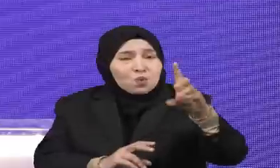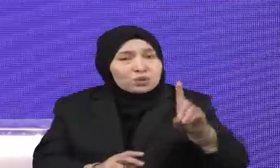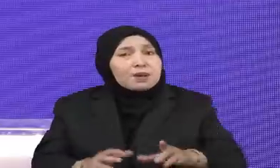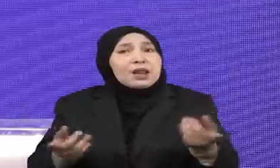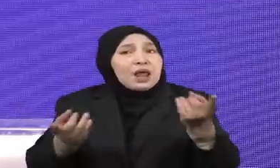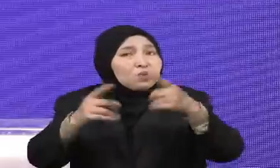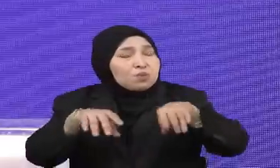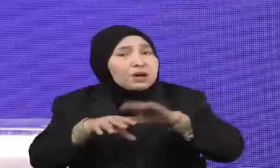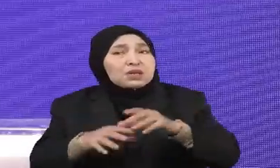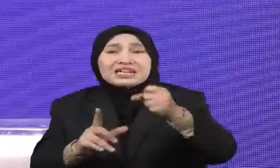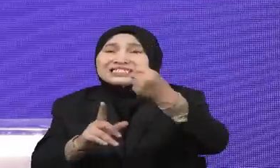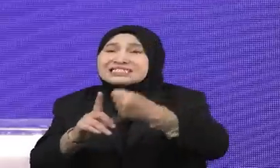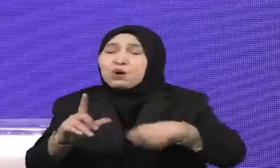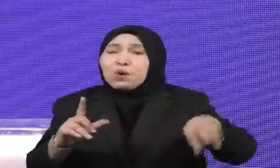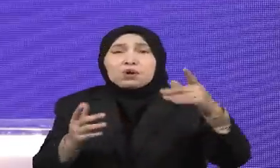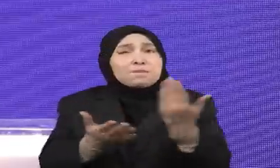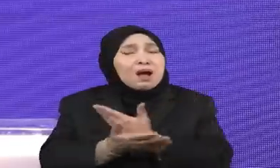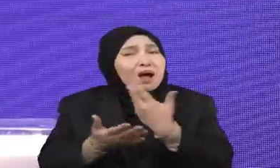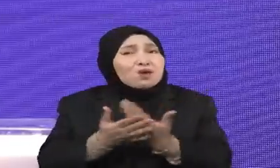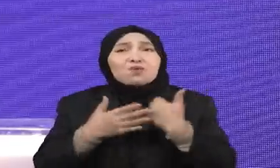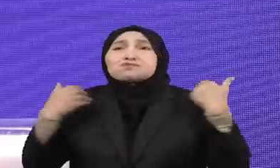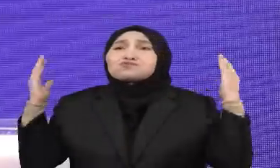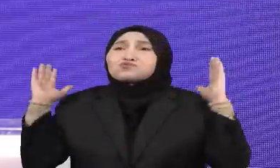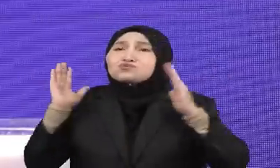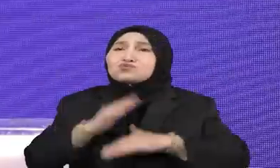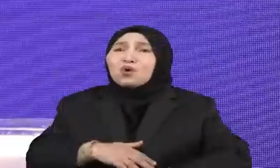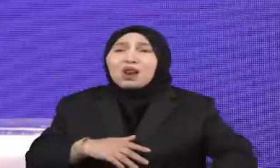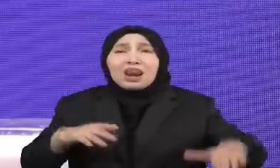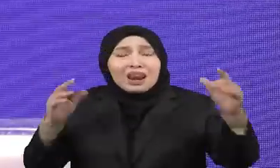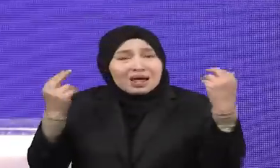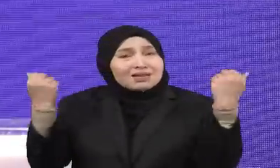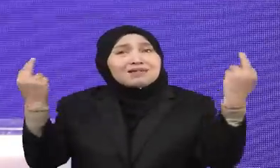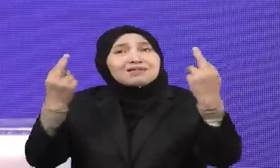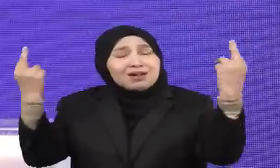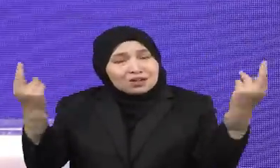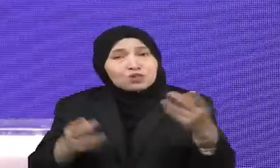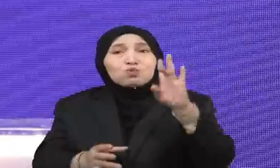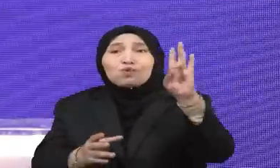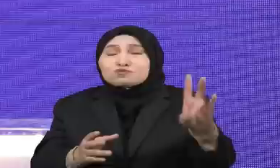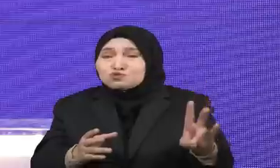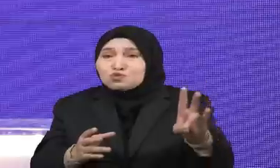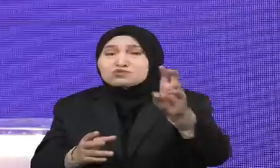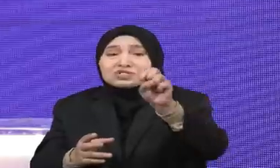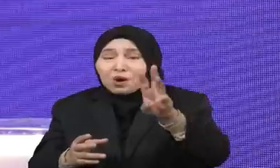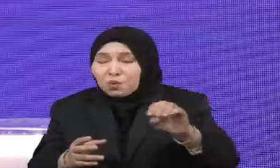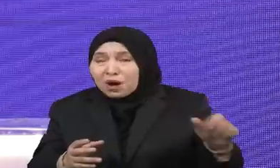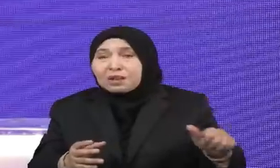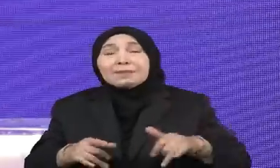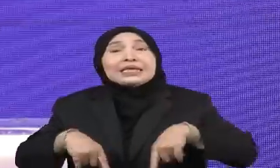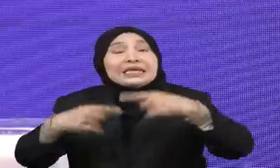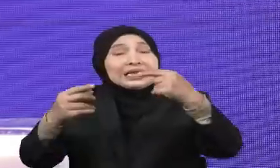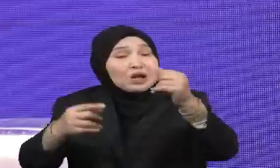ya Jadi maksudnya Uang bagus mana kemudian 7 Syawal pergi ke uhud dan akhirnya